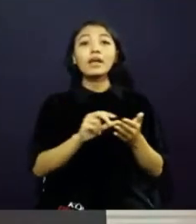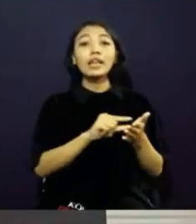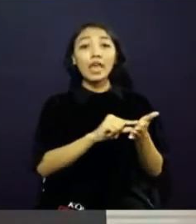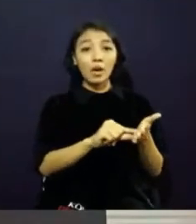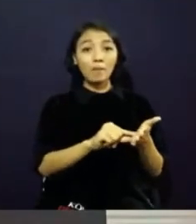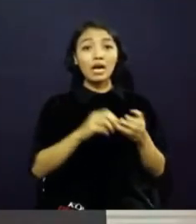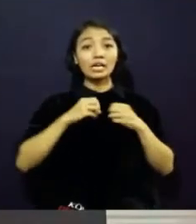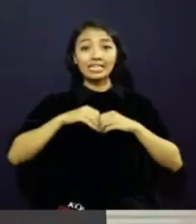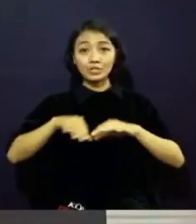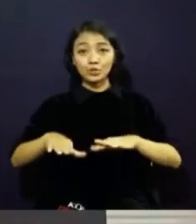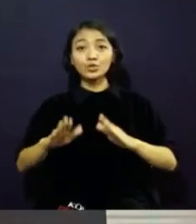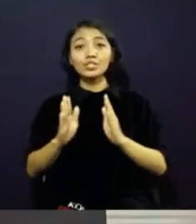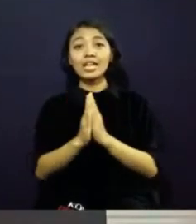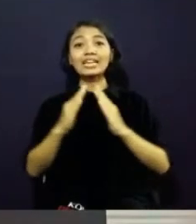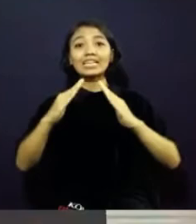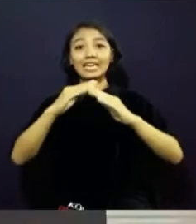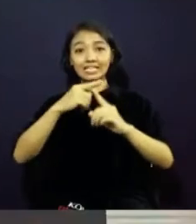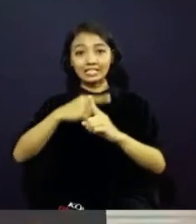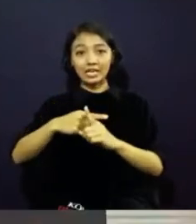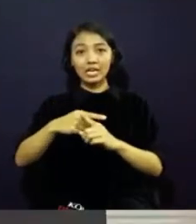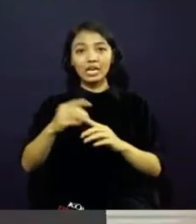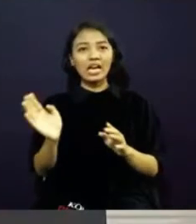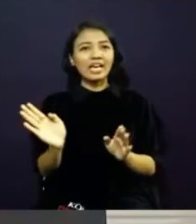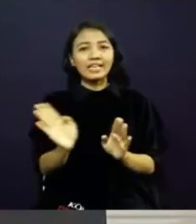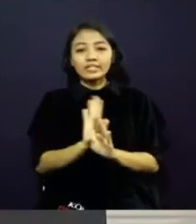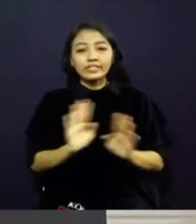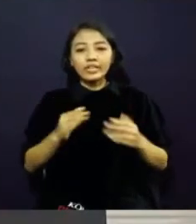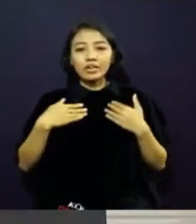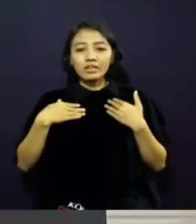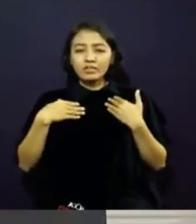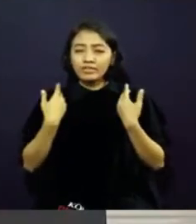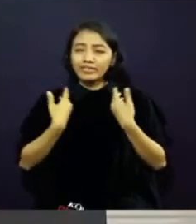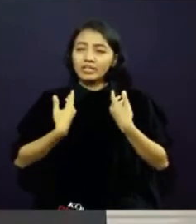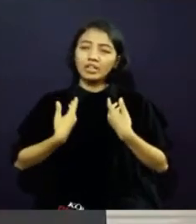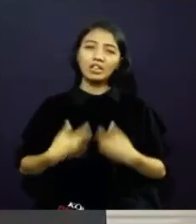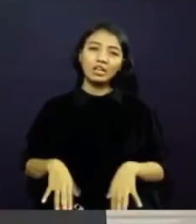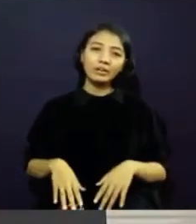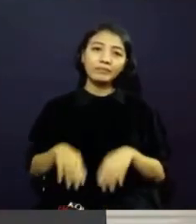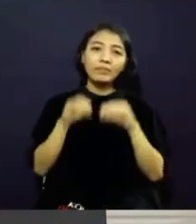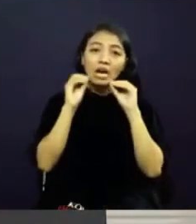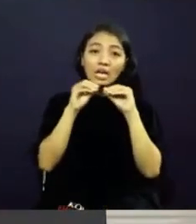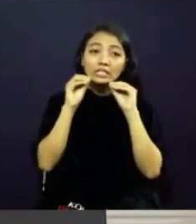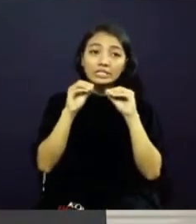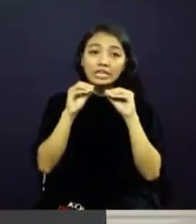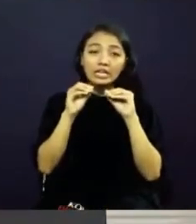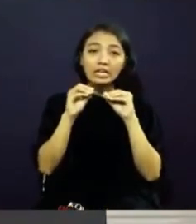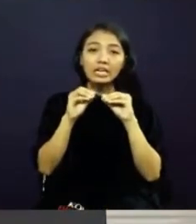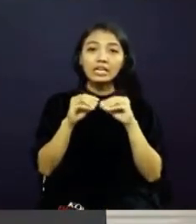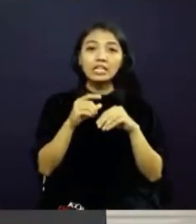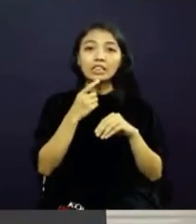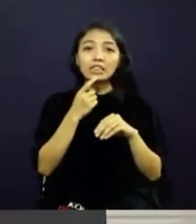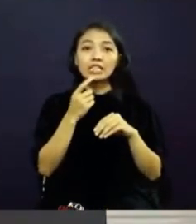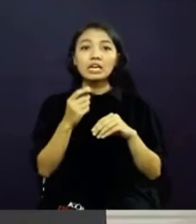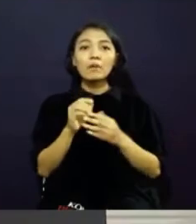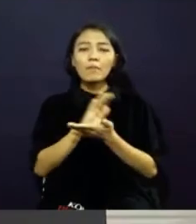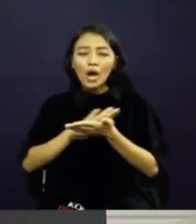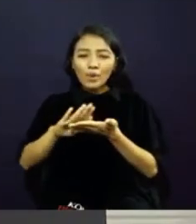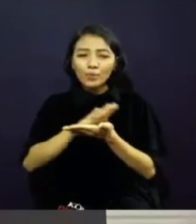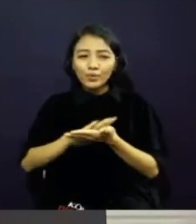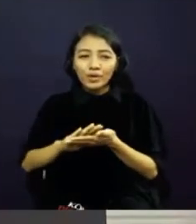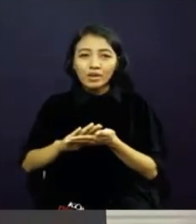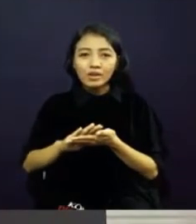Lelah mengajarkan kebaikan Allah Jangan Pernah Lelah mengajarkan pengampunan